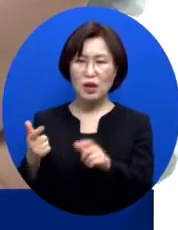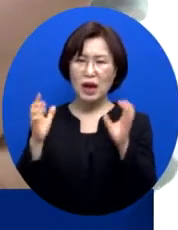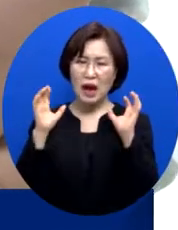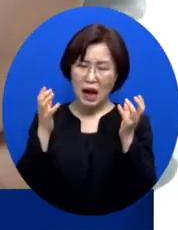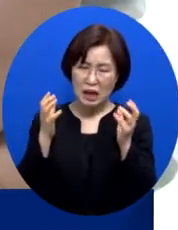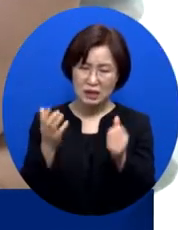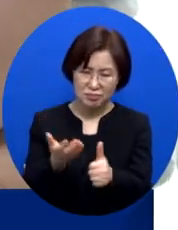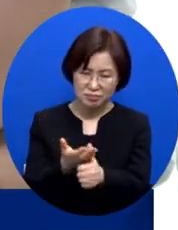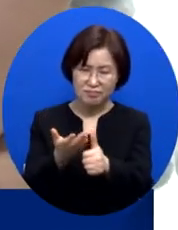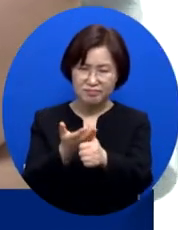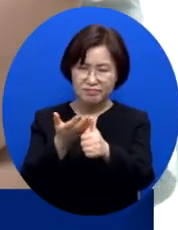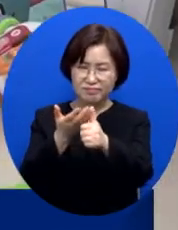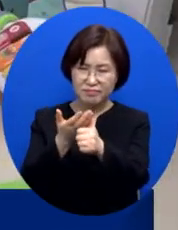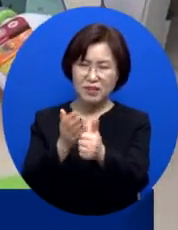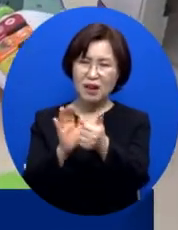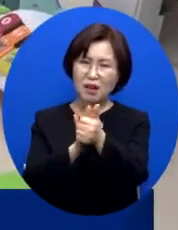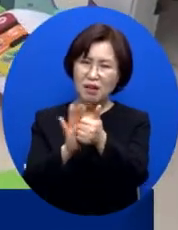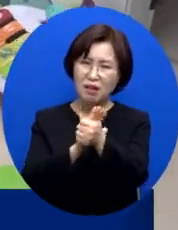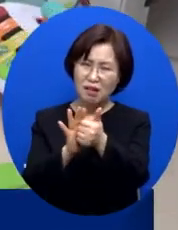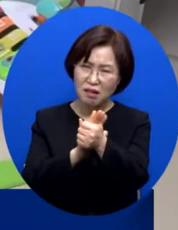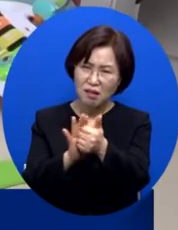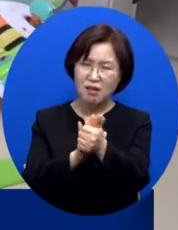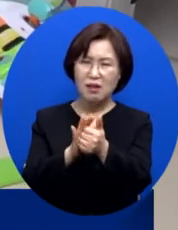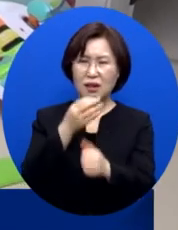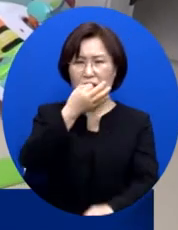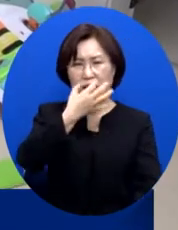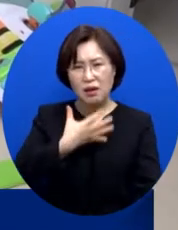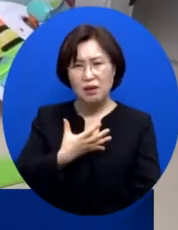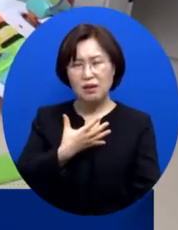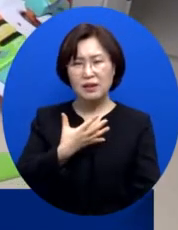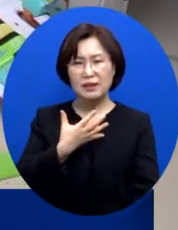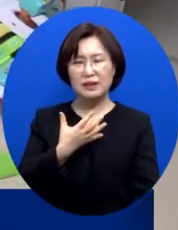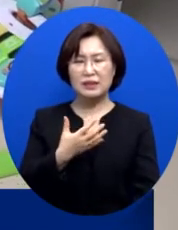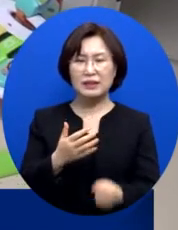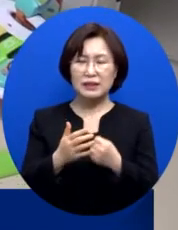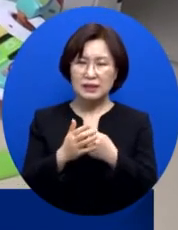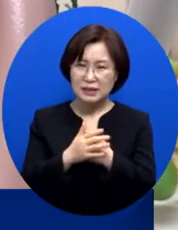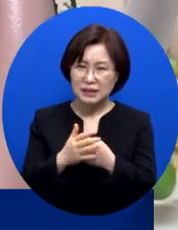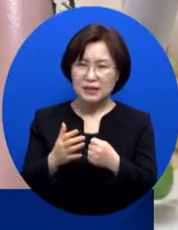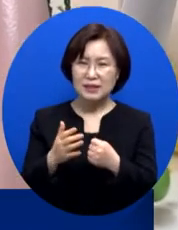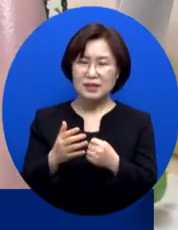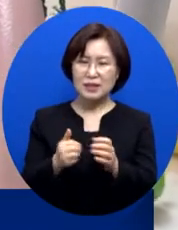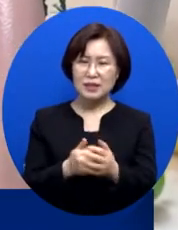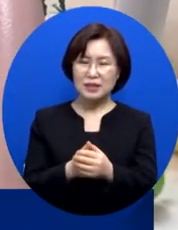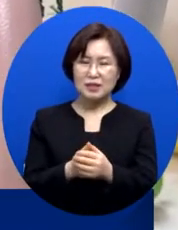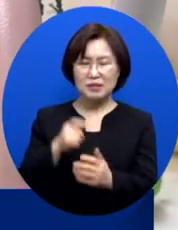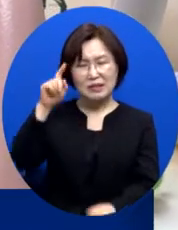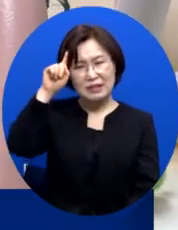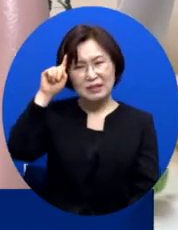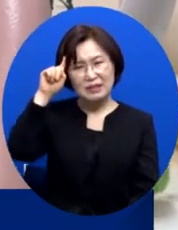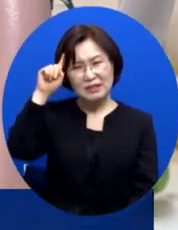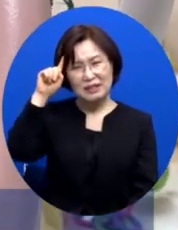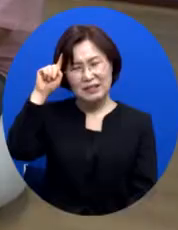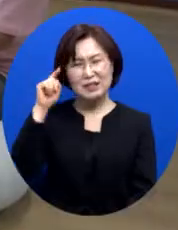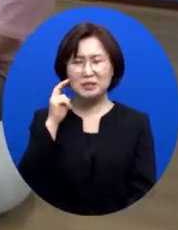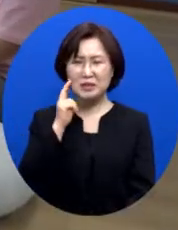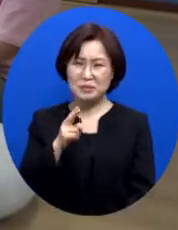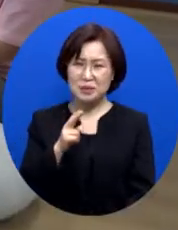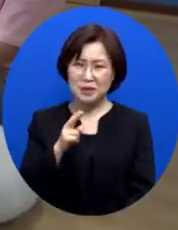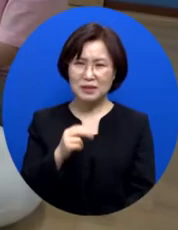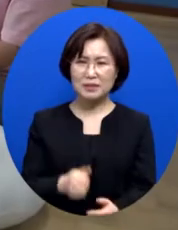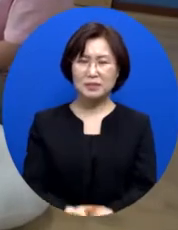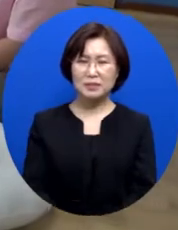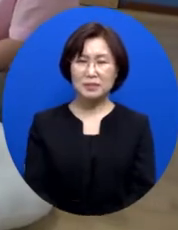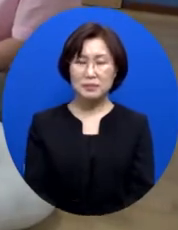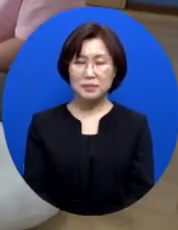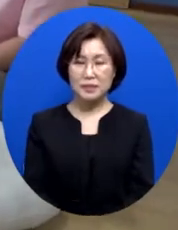집에 있을 때 있다보면 너무 힘드니까 그게 이제 저한테 너무 스트레스 고 아이를